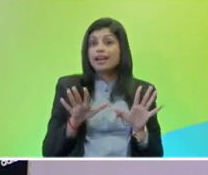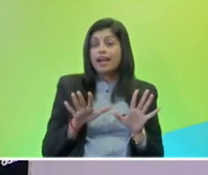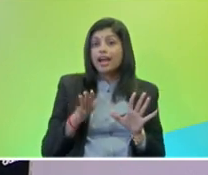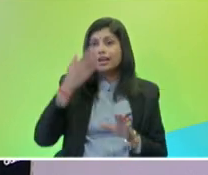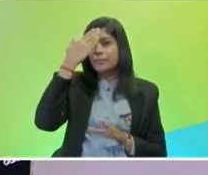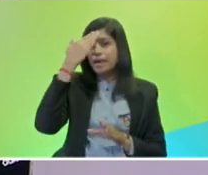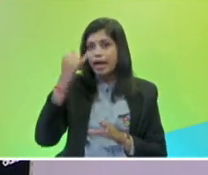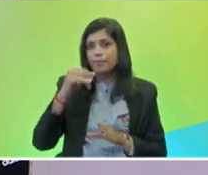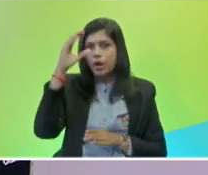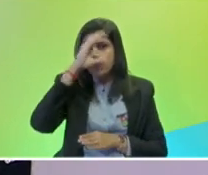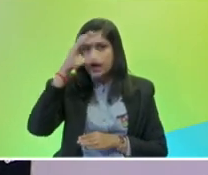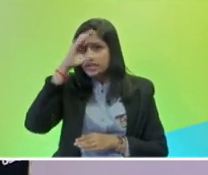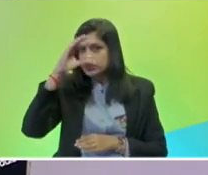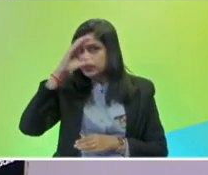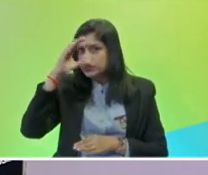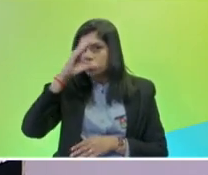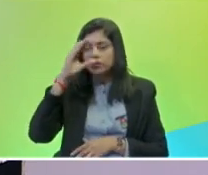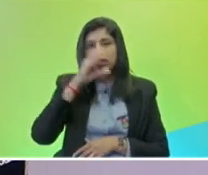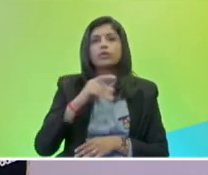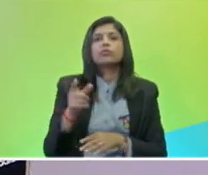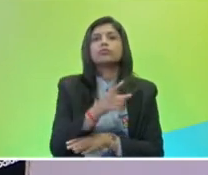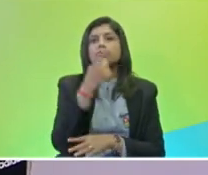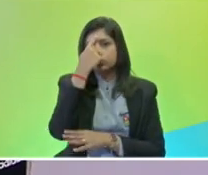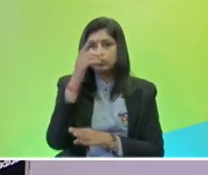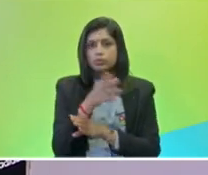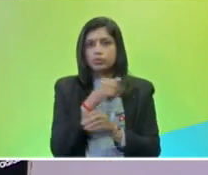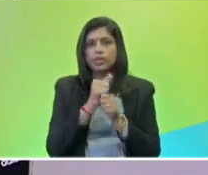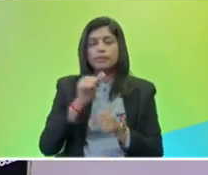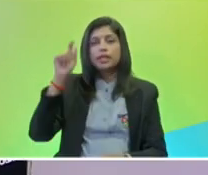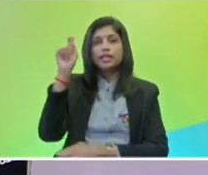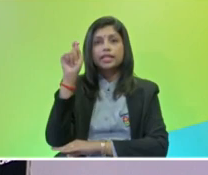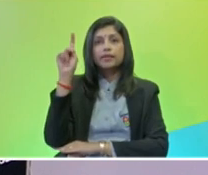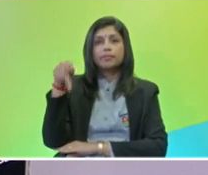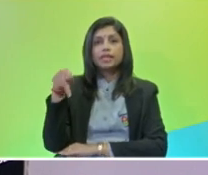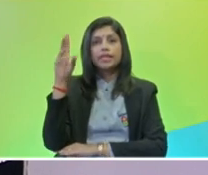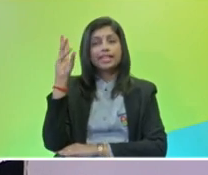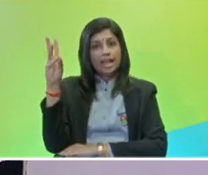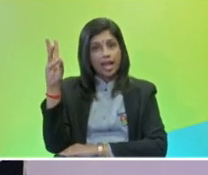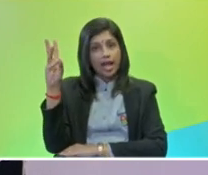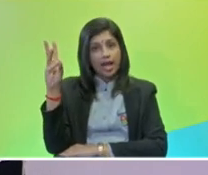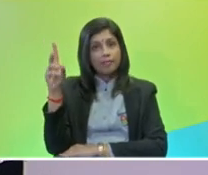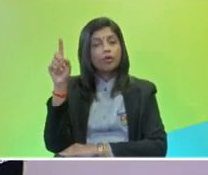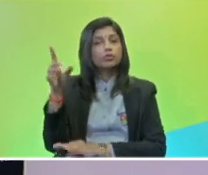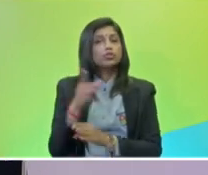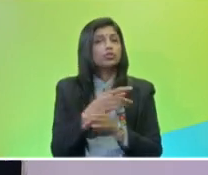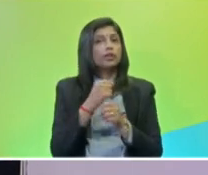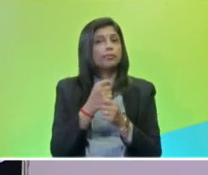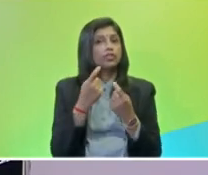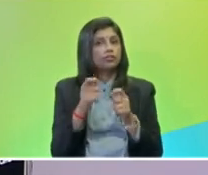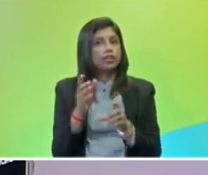tahap penguasaan satu kedua ketiga Kalau boleh dapatlah nama